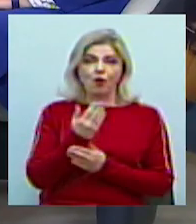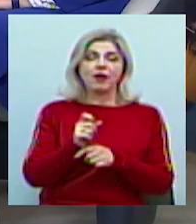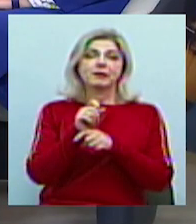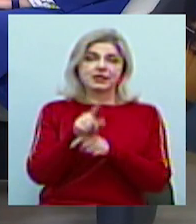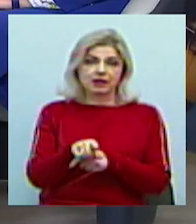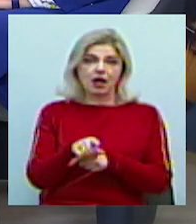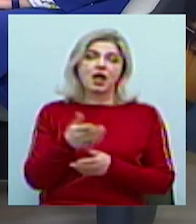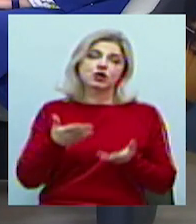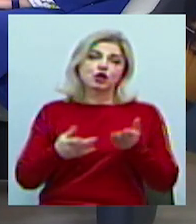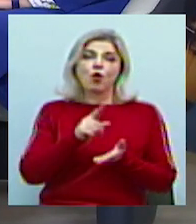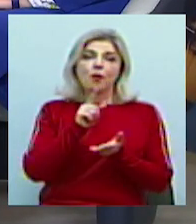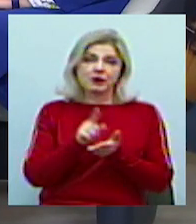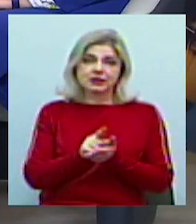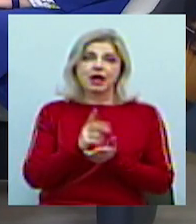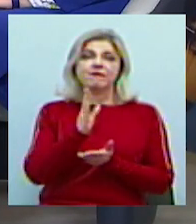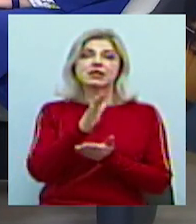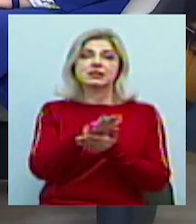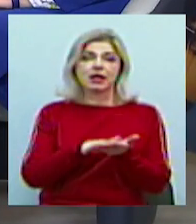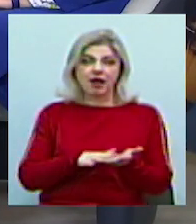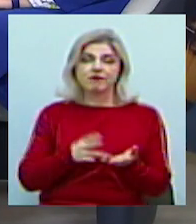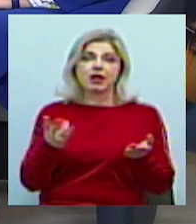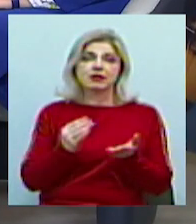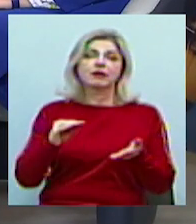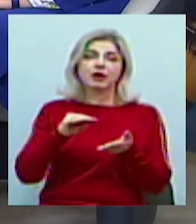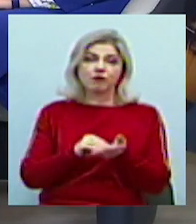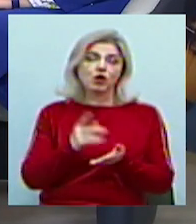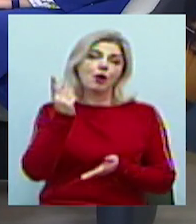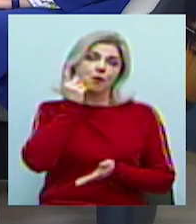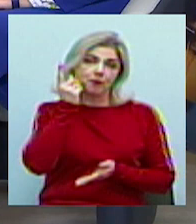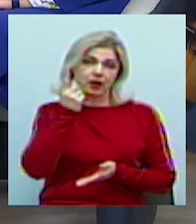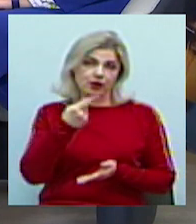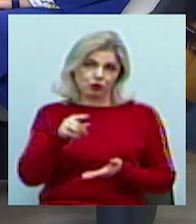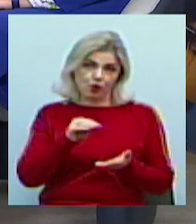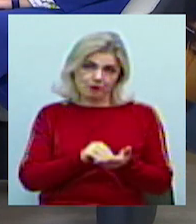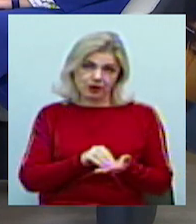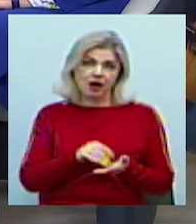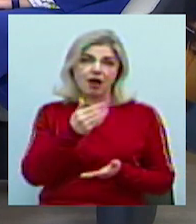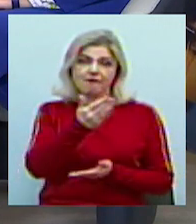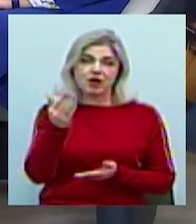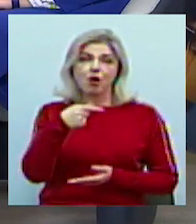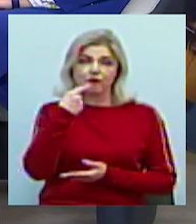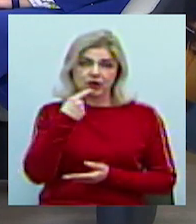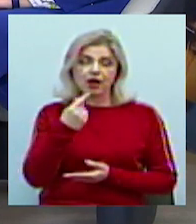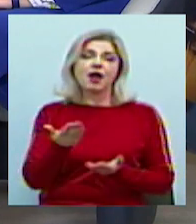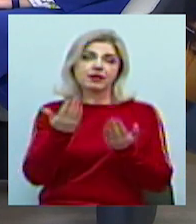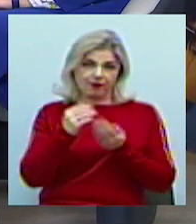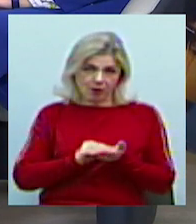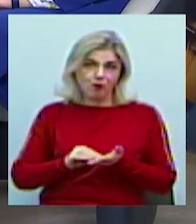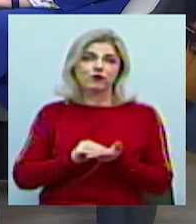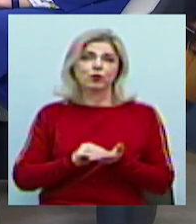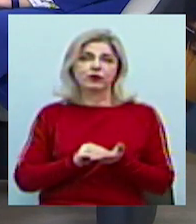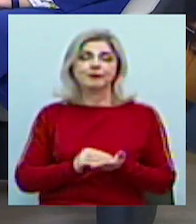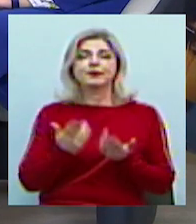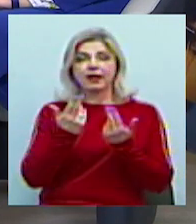обов'язково в заяві на призначення житлової субсидії зазначати мобільний телефон? Ви вже про це говорили, але давайте повторимо. Я ще раз